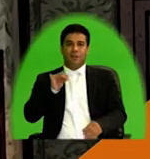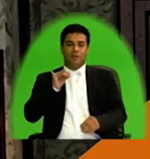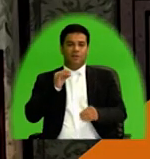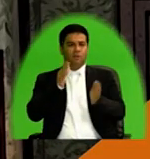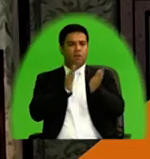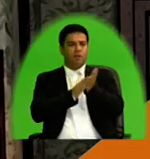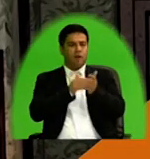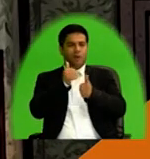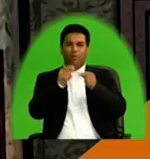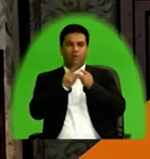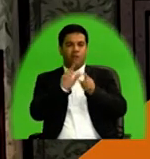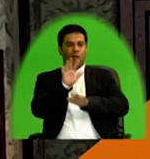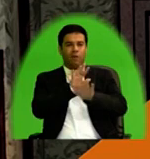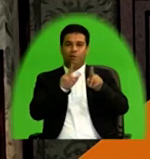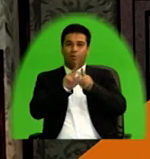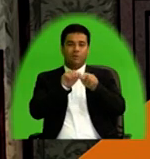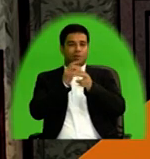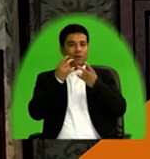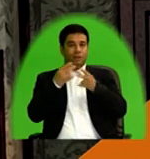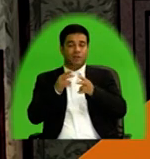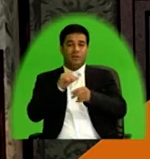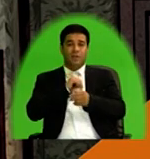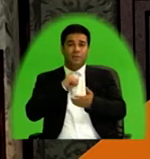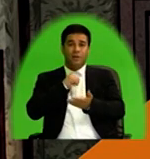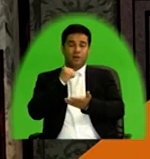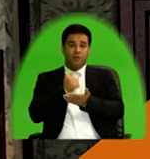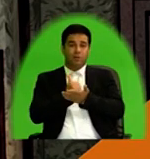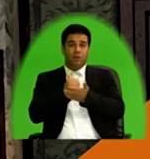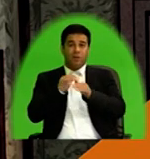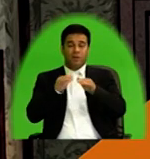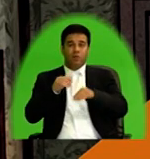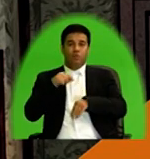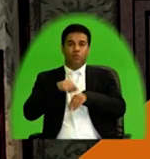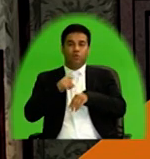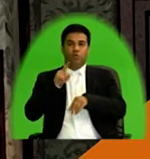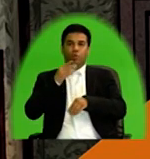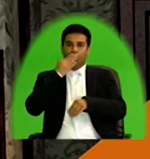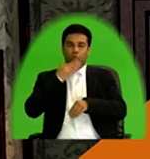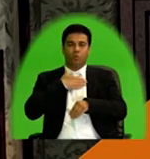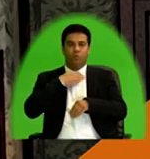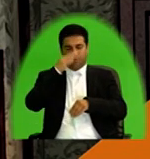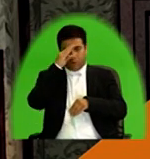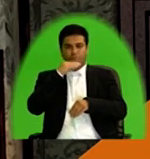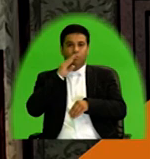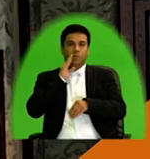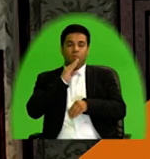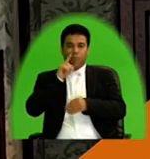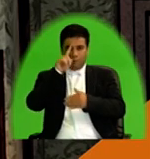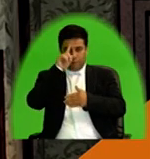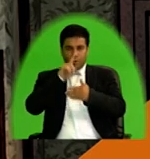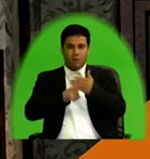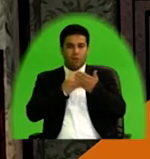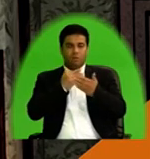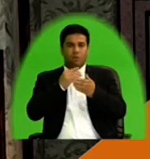и не перехваливать ребенка. Самое главное, ребенок должен чувствовать любовь родителей и веру в его